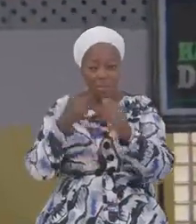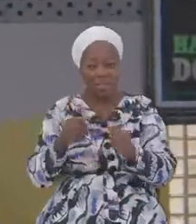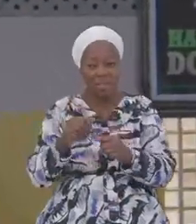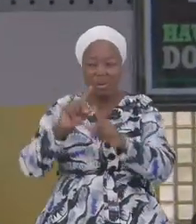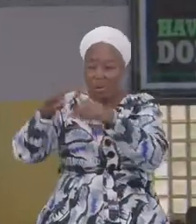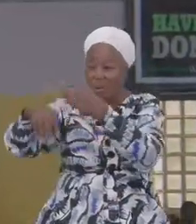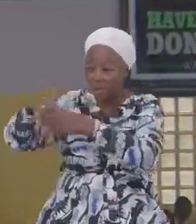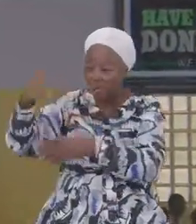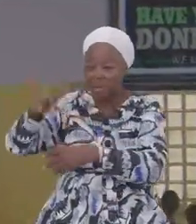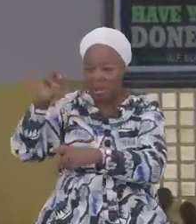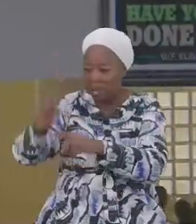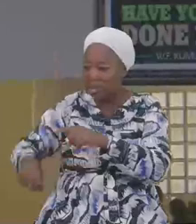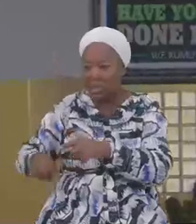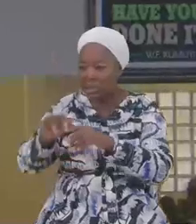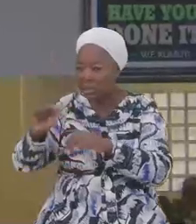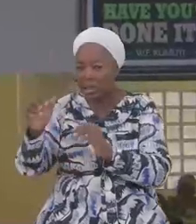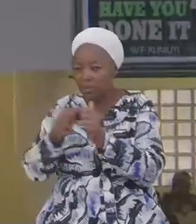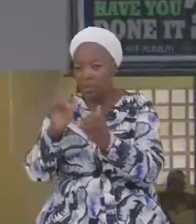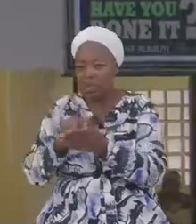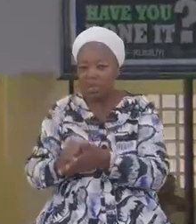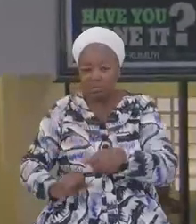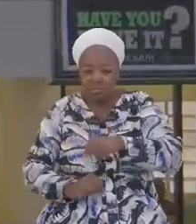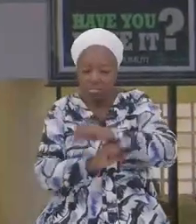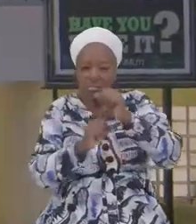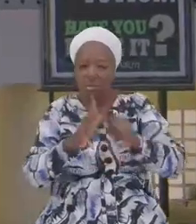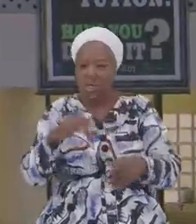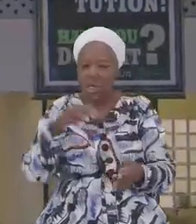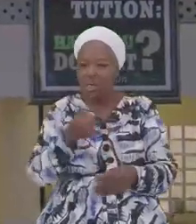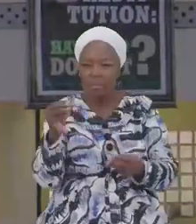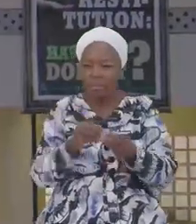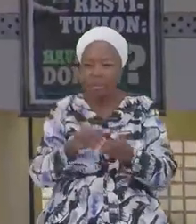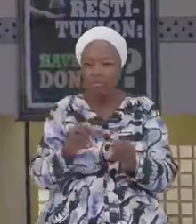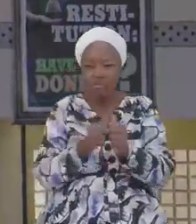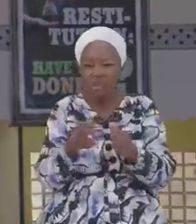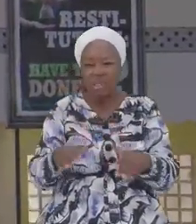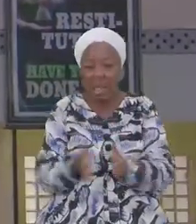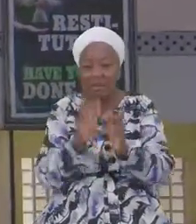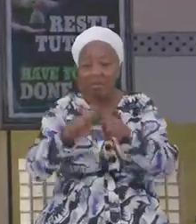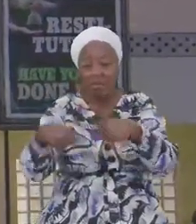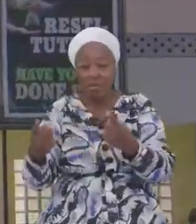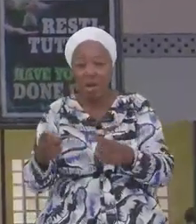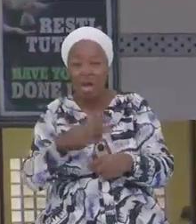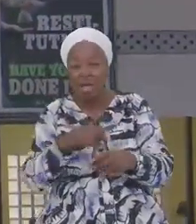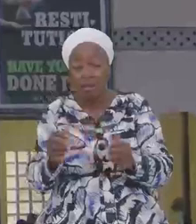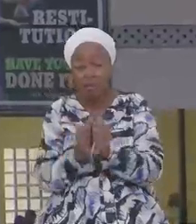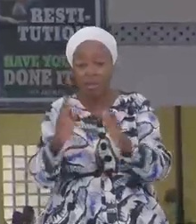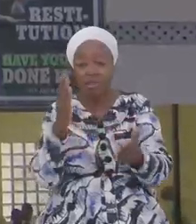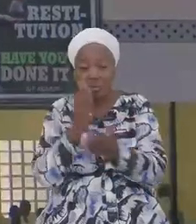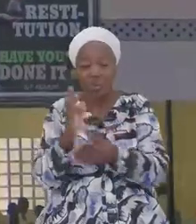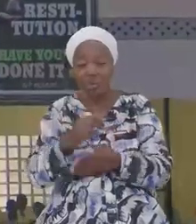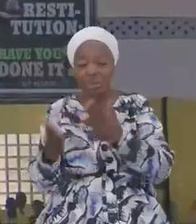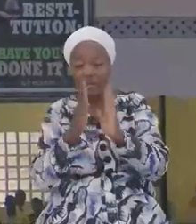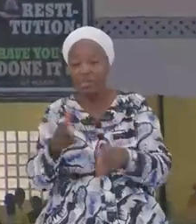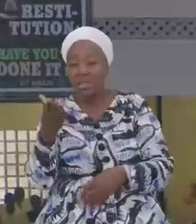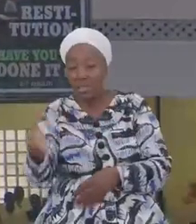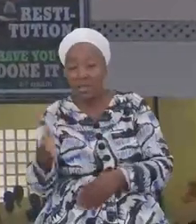rester avec le proconsul. Même, on n'a même pas licencié. Sans même l'arrêter, arrêter son boulot.